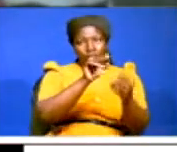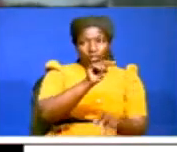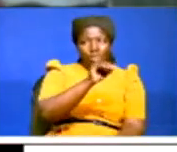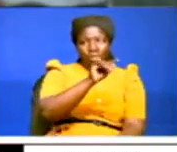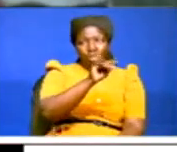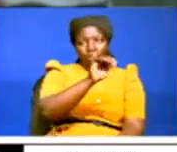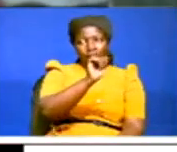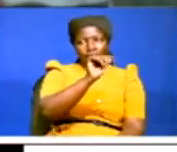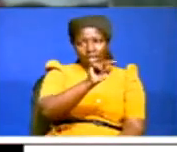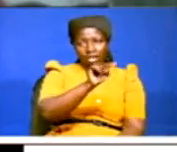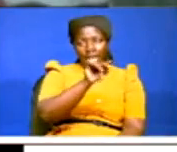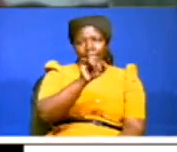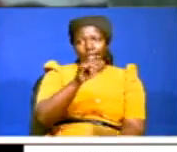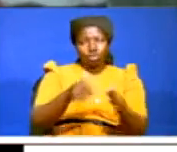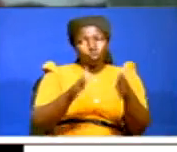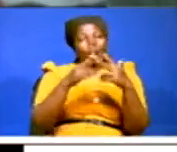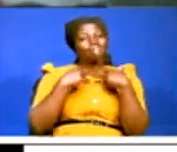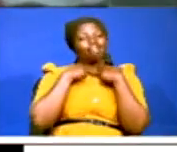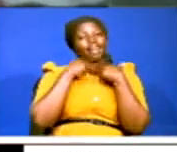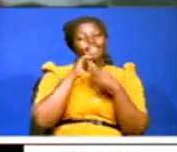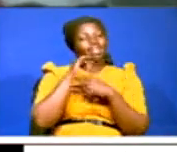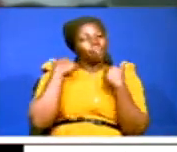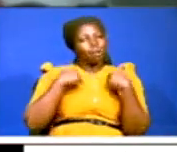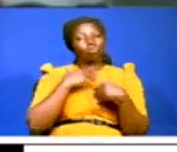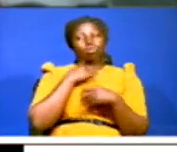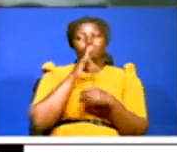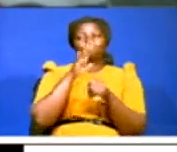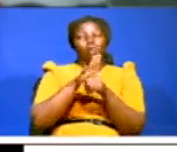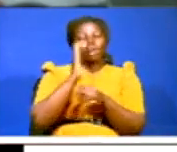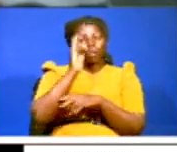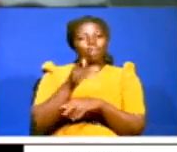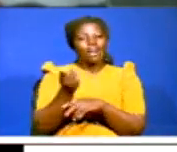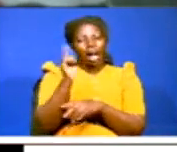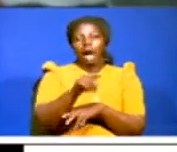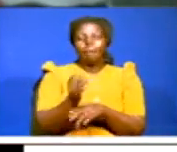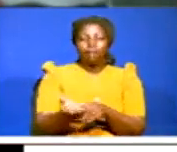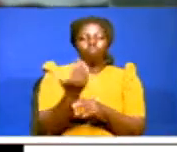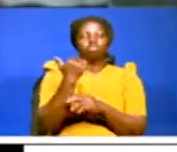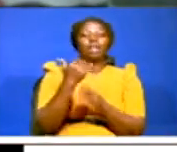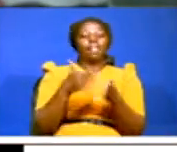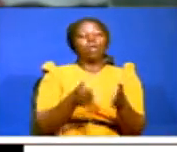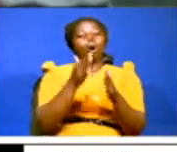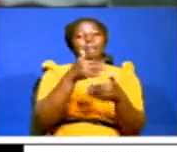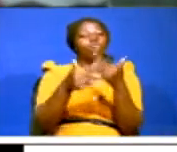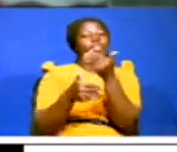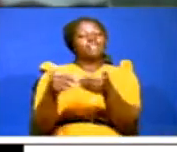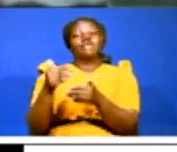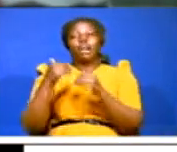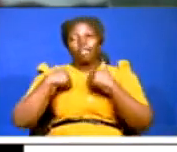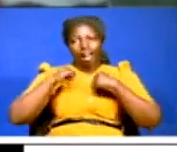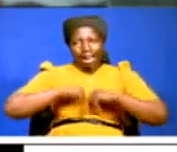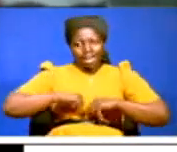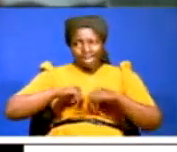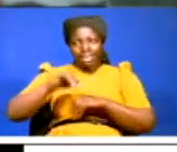Hiyo barabara ilikwama na mimi nataka niwaambie sasa tutakuja tuikwamue. Tumekubaliana barabara ya Nyaburu kuja